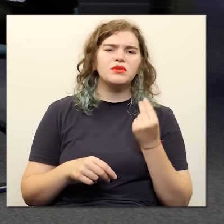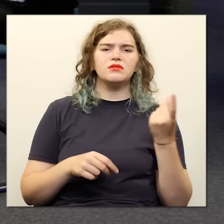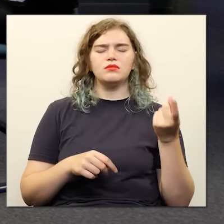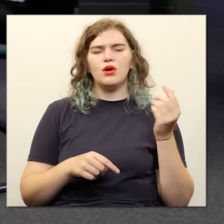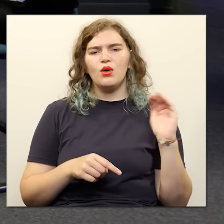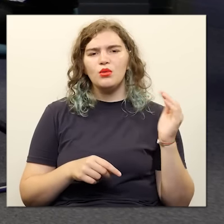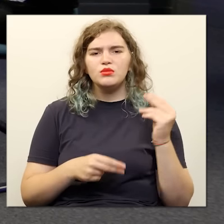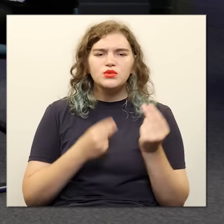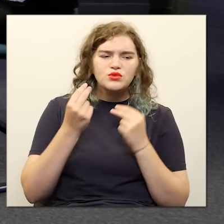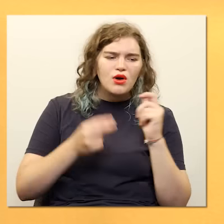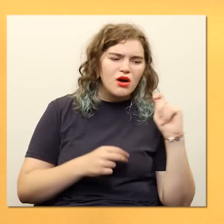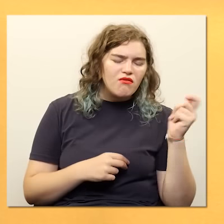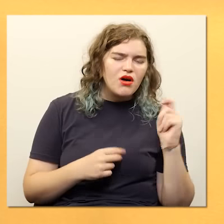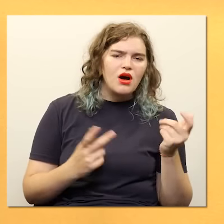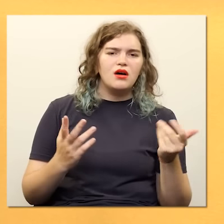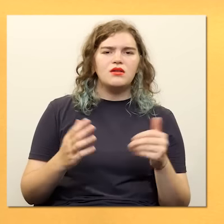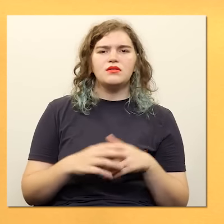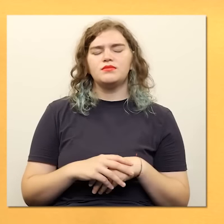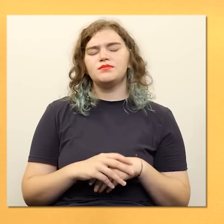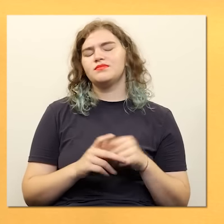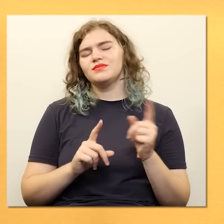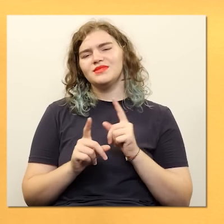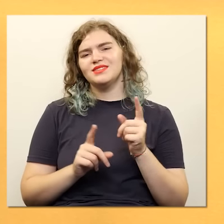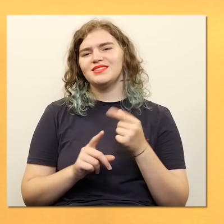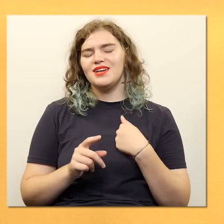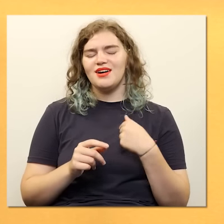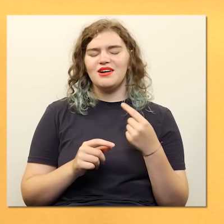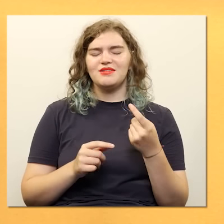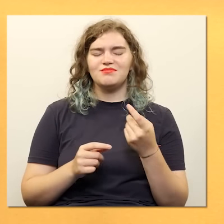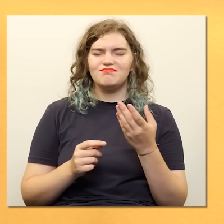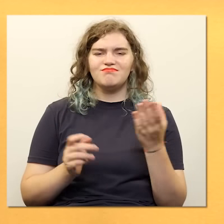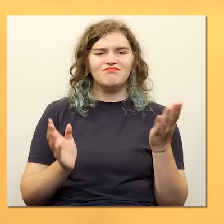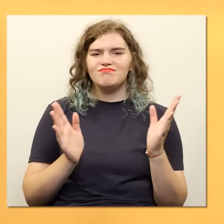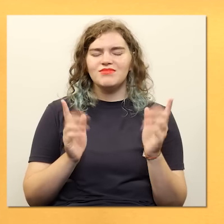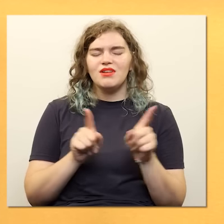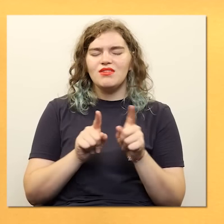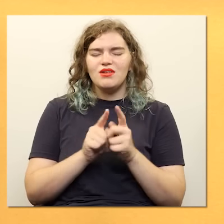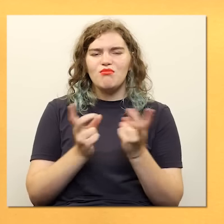odihniți, copiii o să se joace. Nu a fost chiar așa.